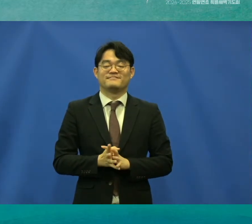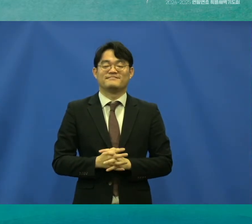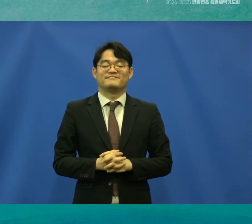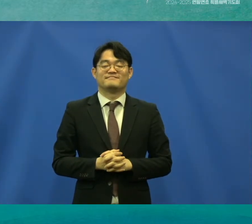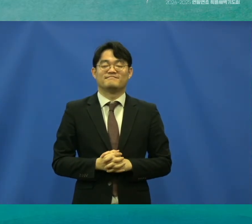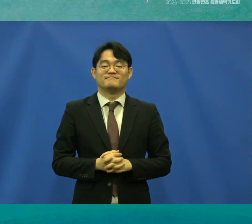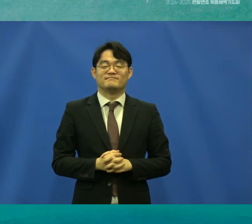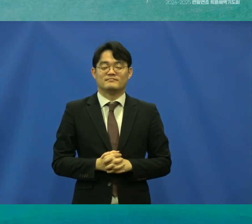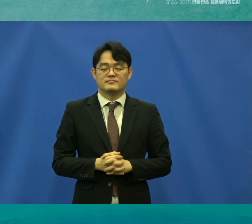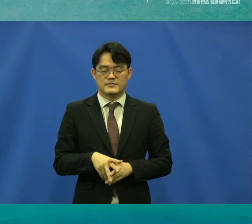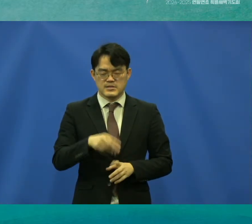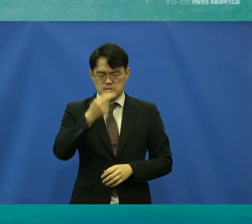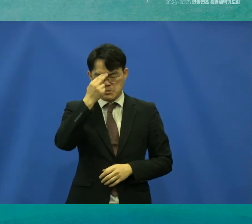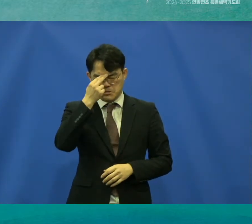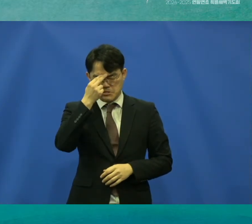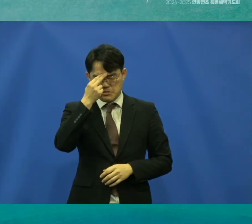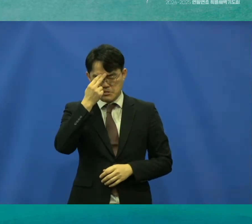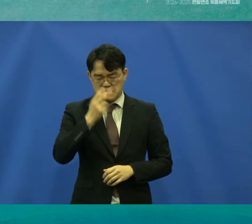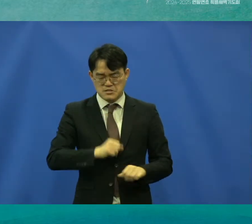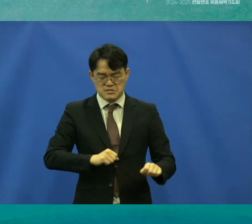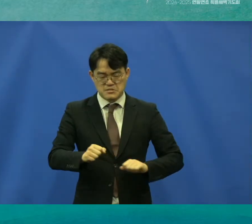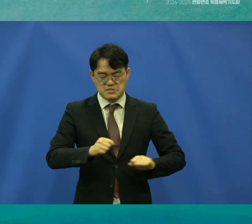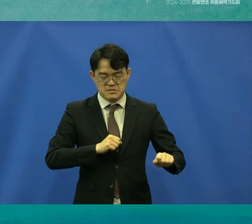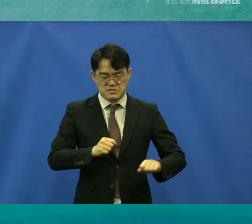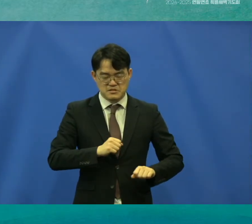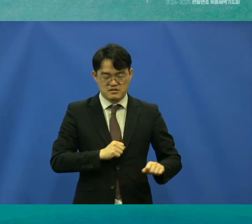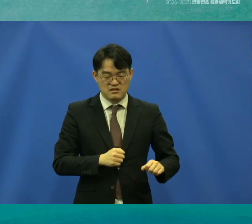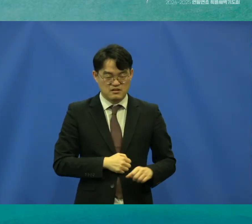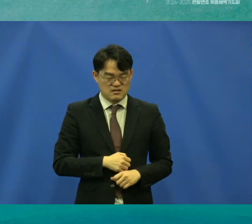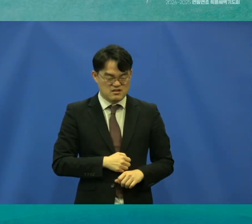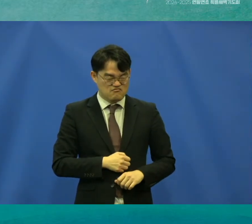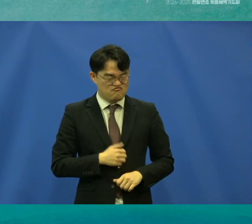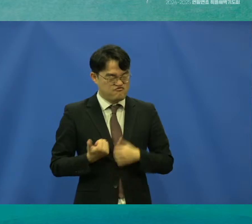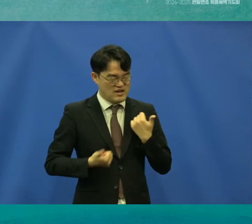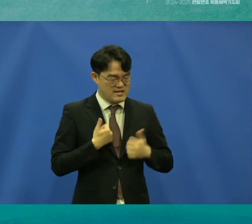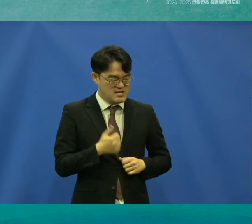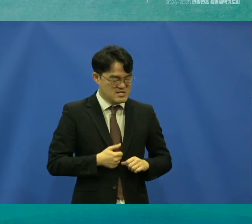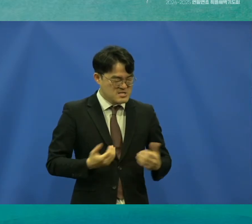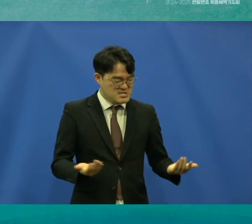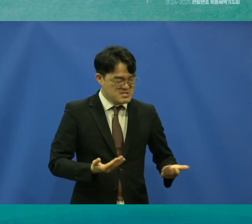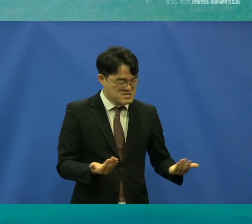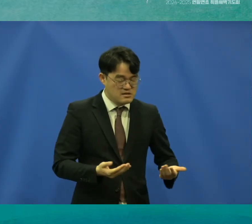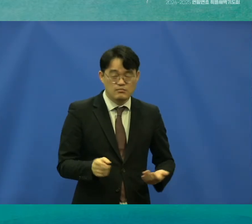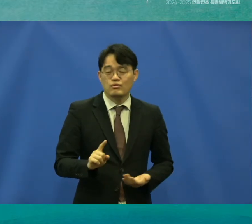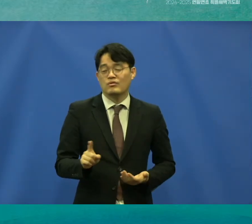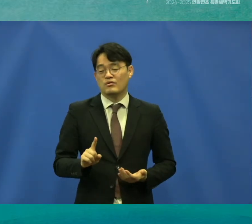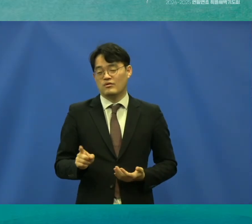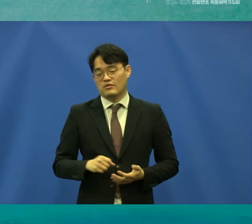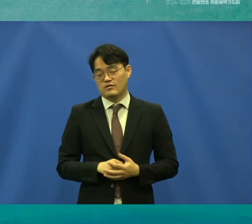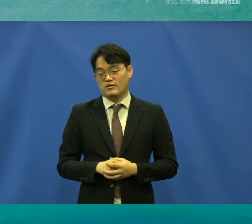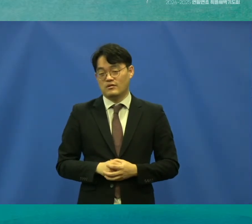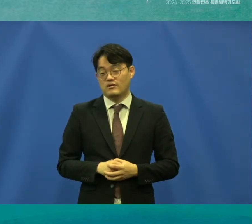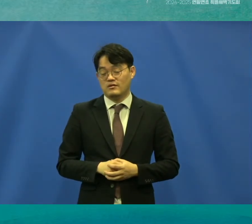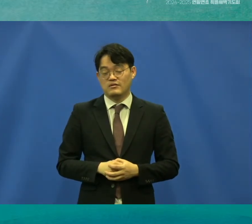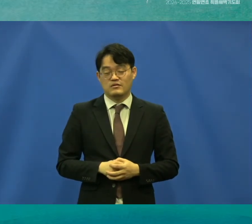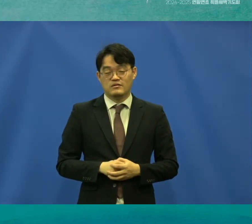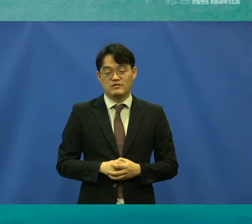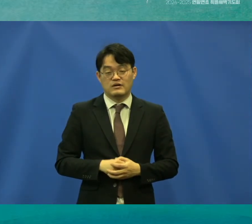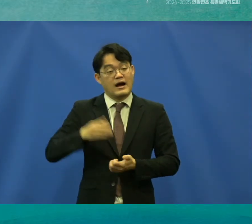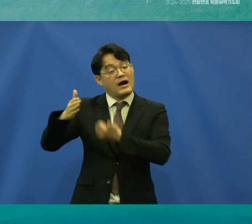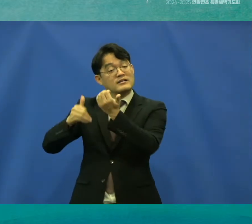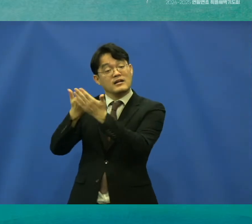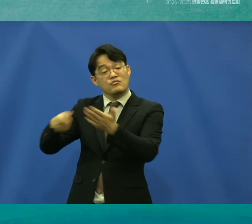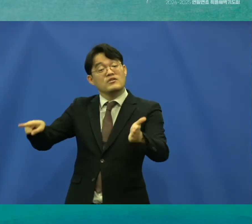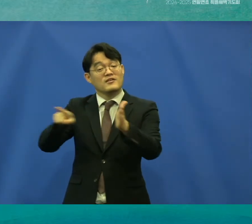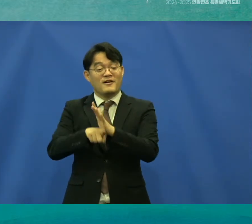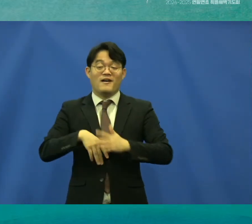인상 쓰고 할 게 뭐 있어요, 여러분? 얼굴을 붉히면서 할 일이 뭐가 있나요? 주님을 위해서. 그죠? 너무 신나는